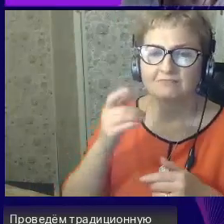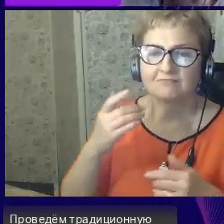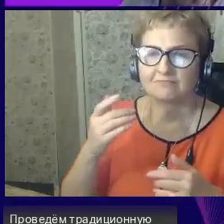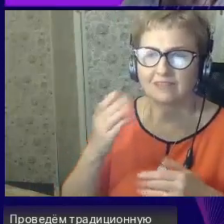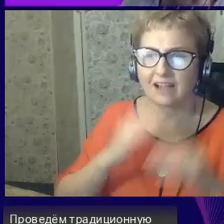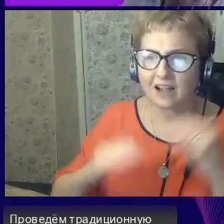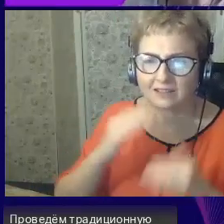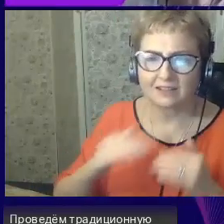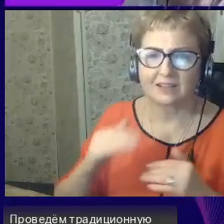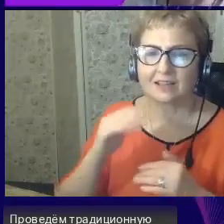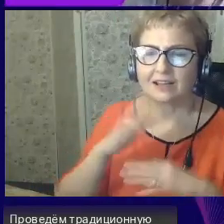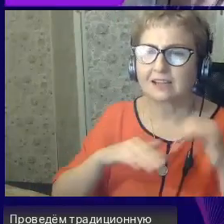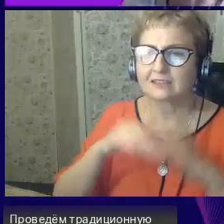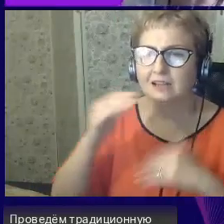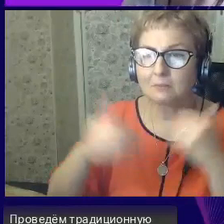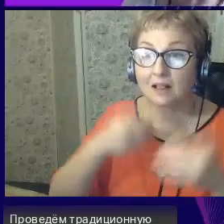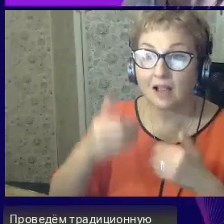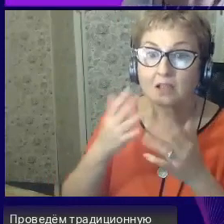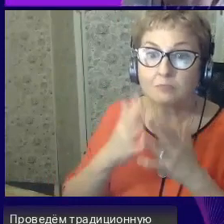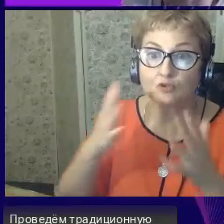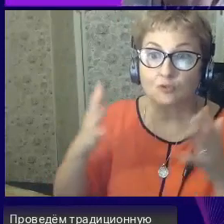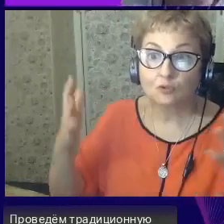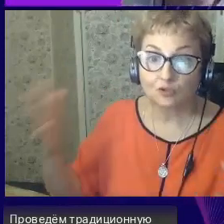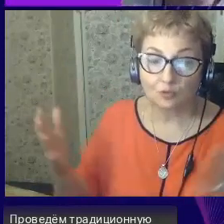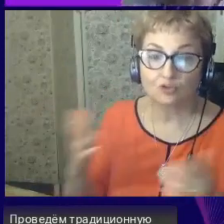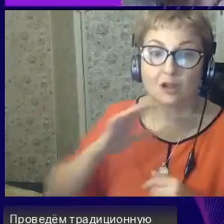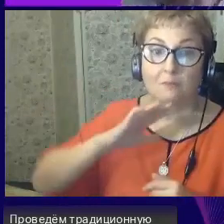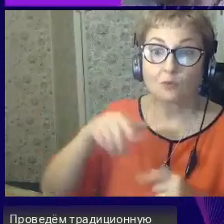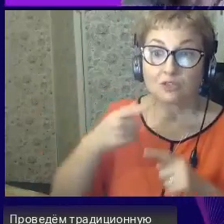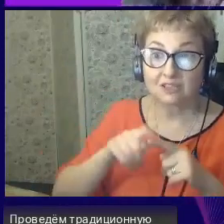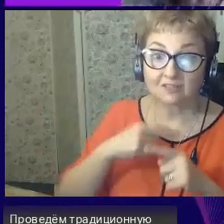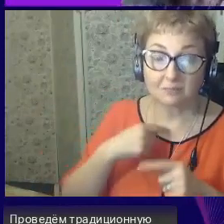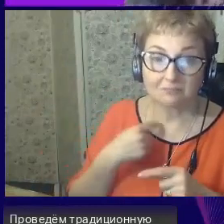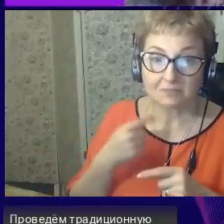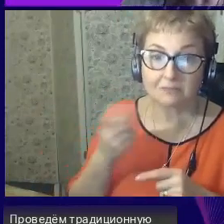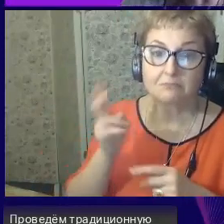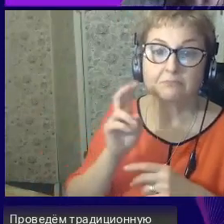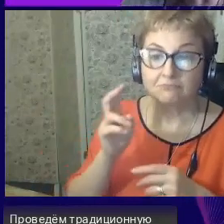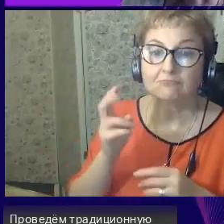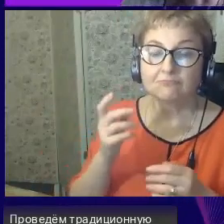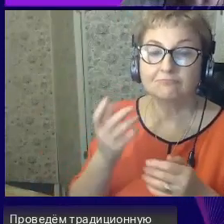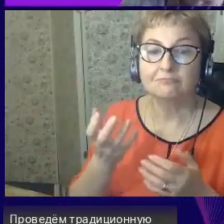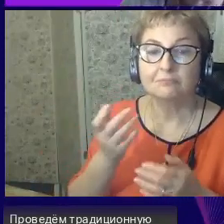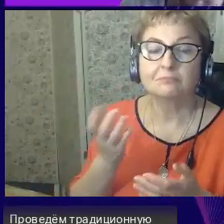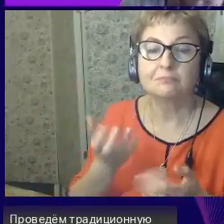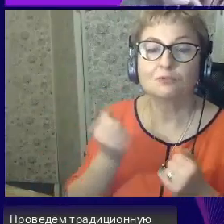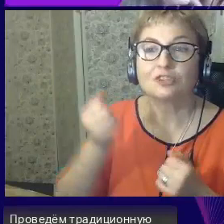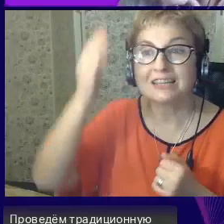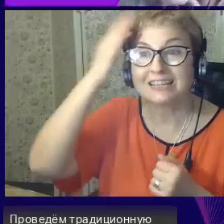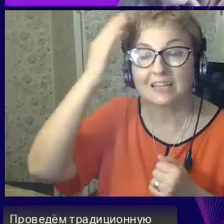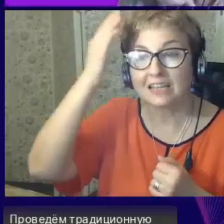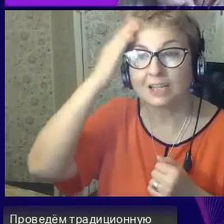разряды по плаванию. Вот. И все больше, больше и больше. После этого мы пришли к интеллектуальным видам спорта.